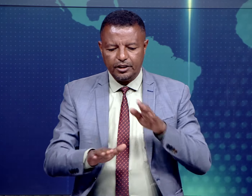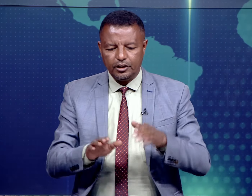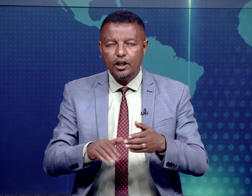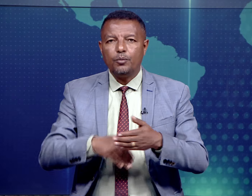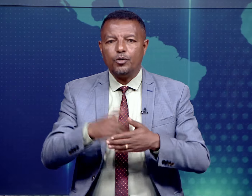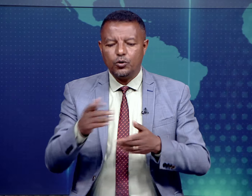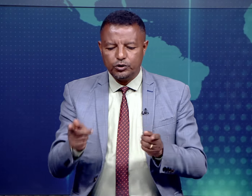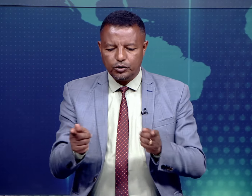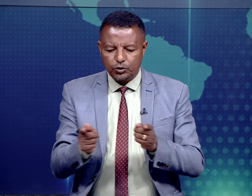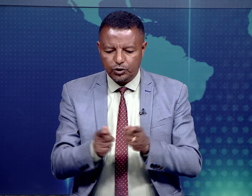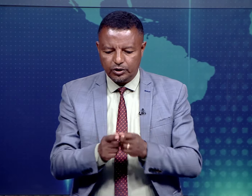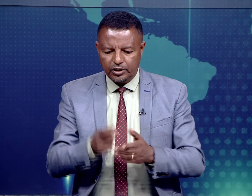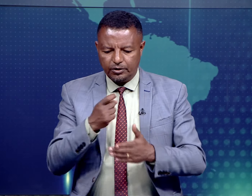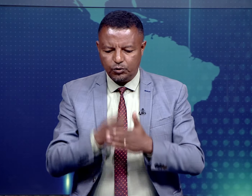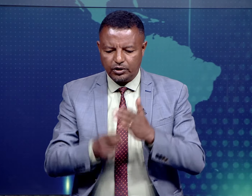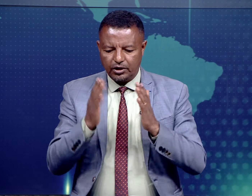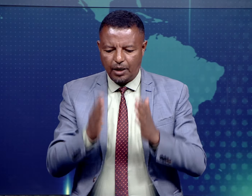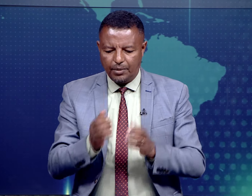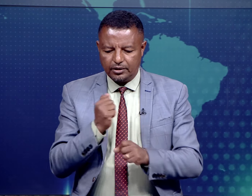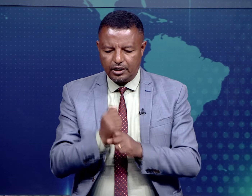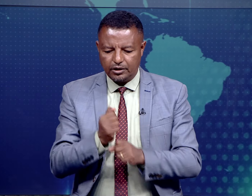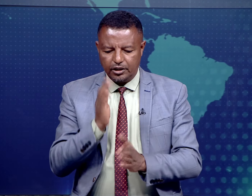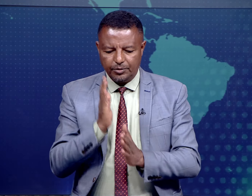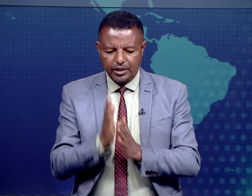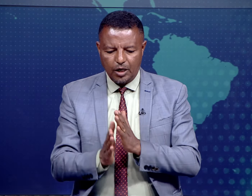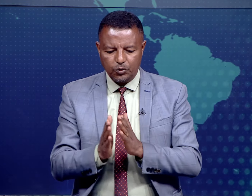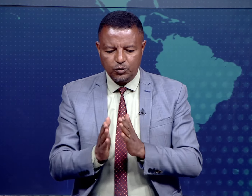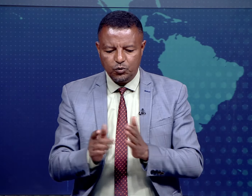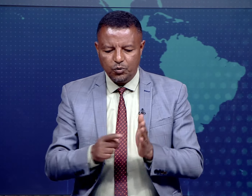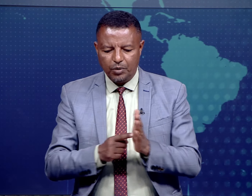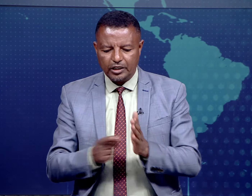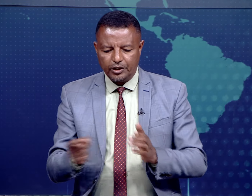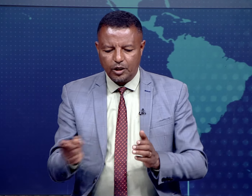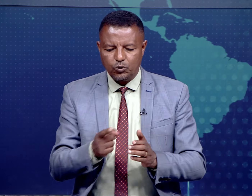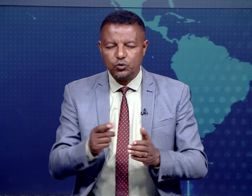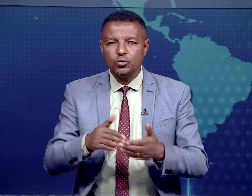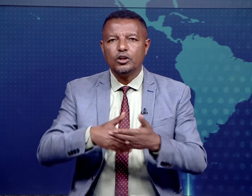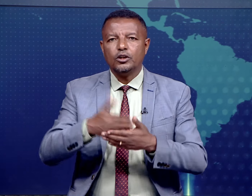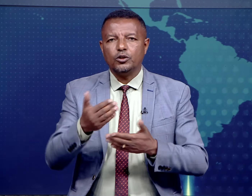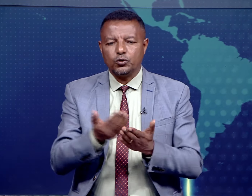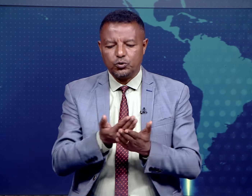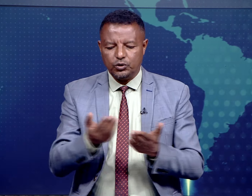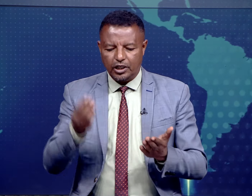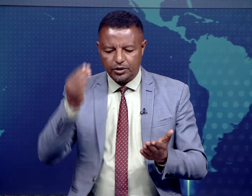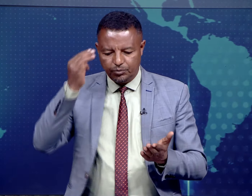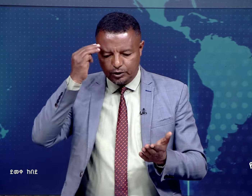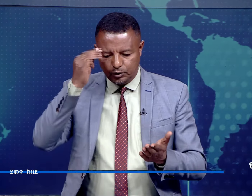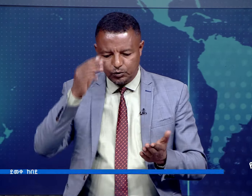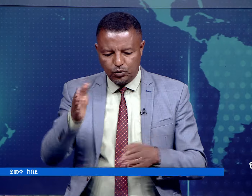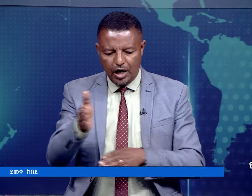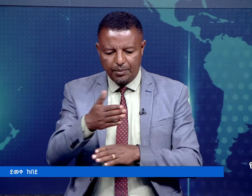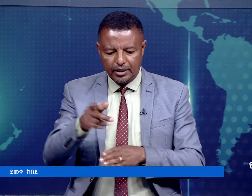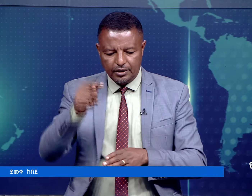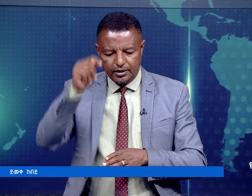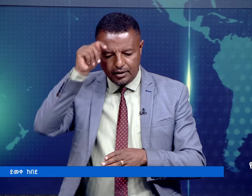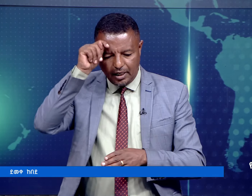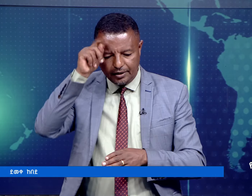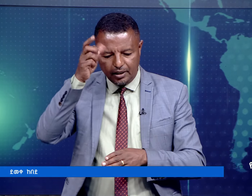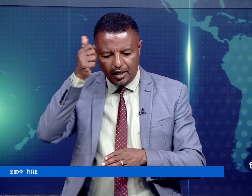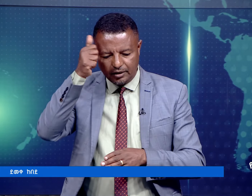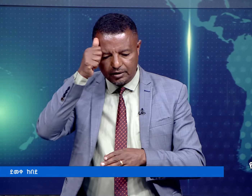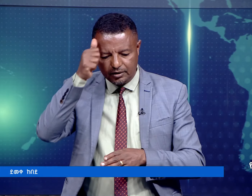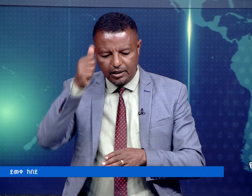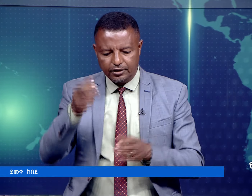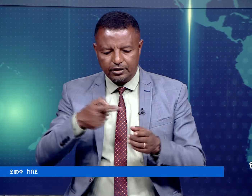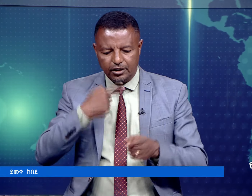የሆነችበት ሂደት በውጭ ግንኙነት ውጤታማ ስራ ስለመከናወኑ ማሳያ መሆኑን የውጭ ጉዳይ ሚኒስትሩ አምባሳደር